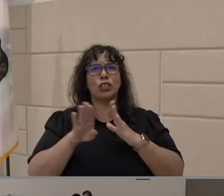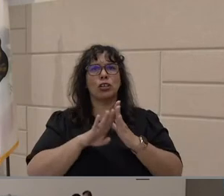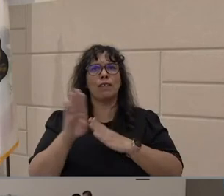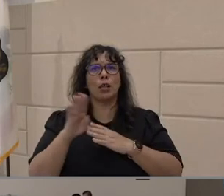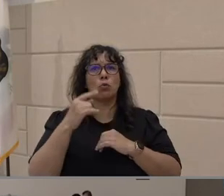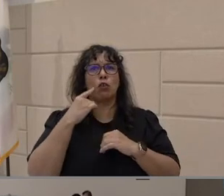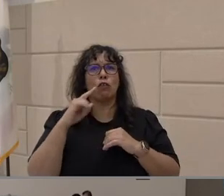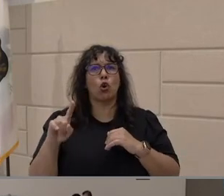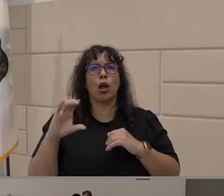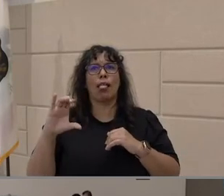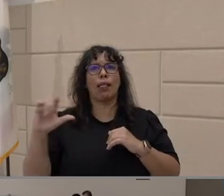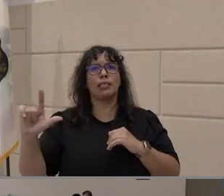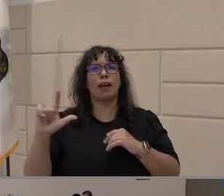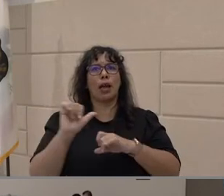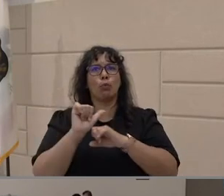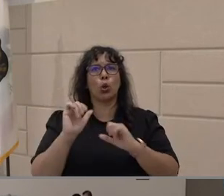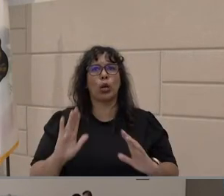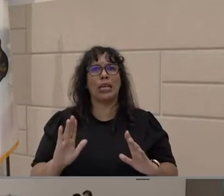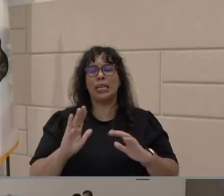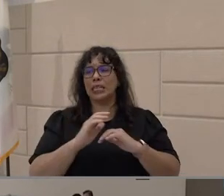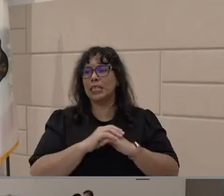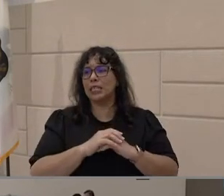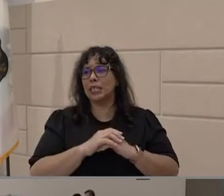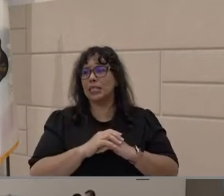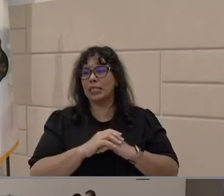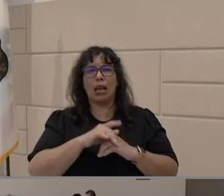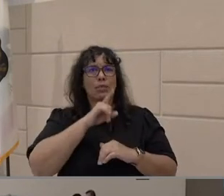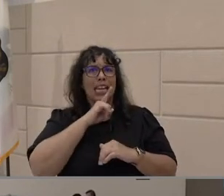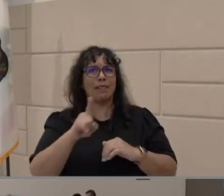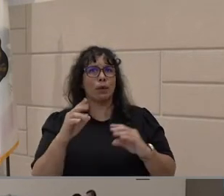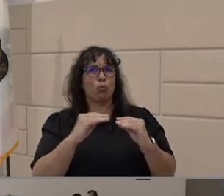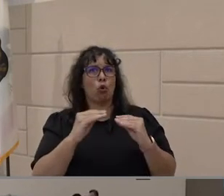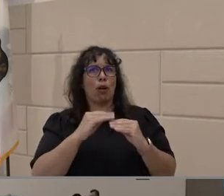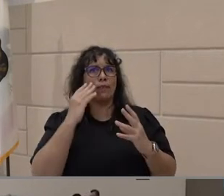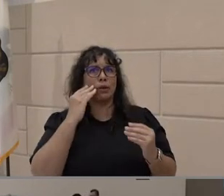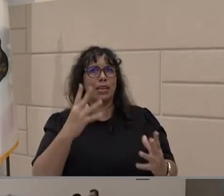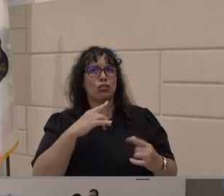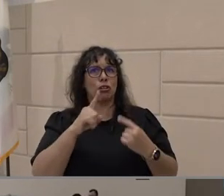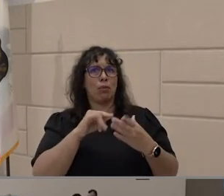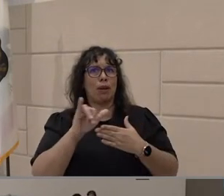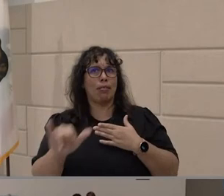តទៅនឹងការបណ្ដុះបណ្ដាលសារពបុគ្គលធ្វើការមិនមែនជាគ្រូ